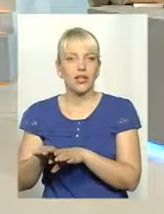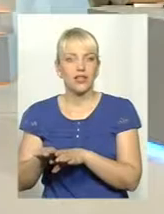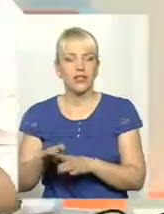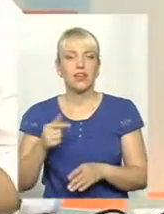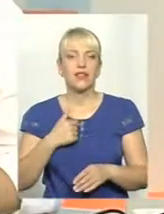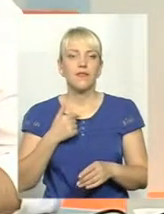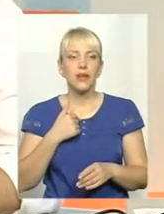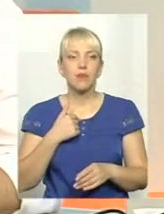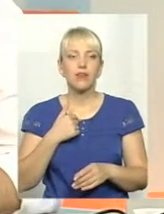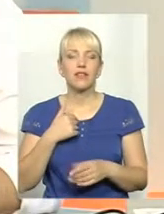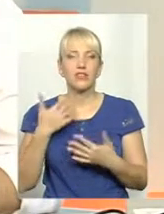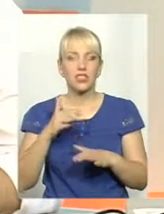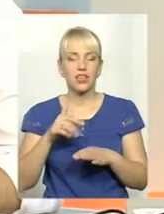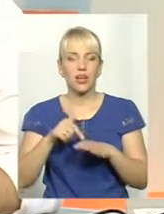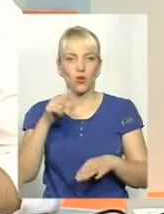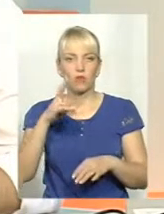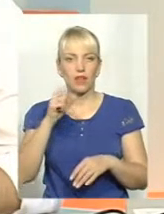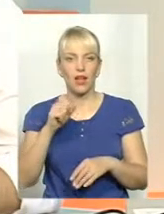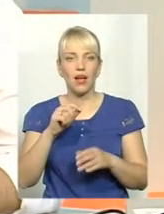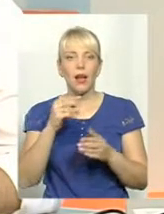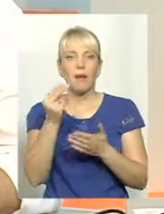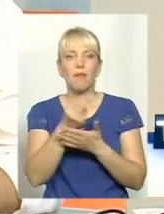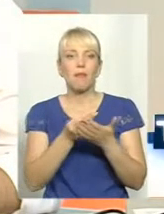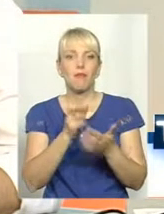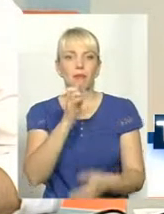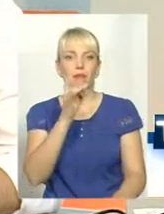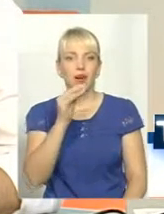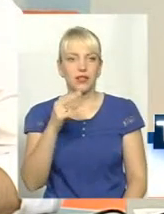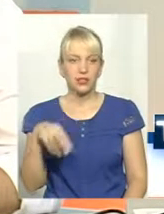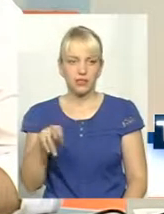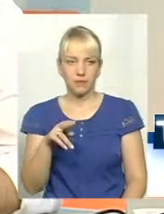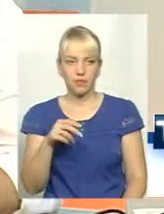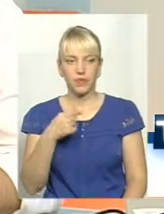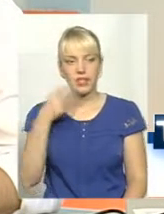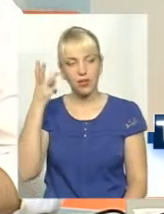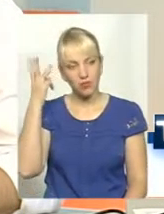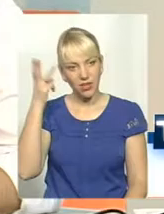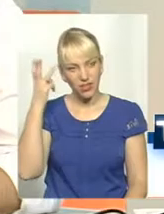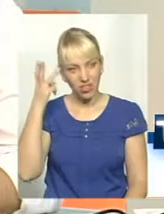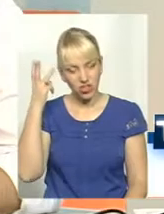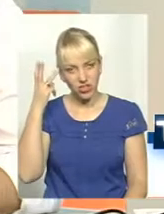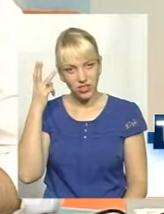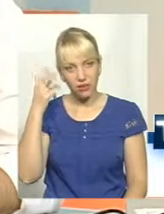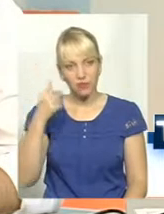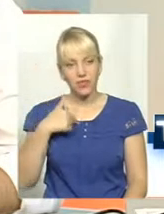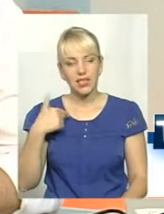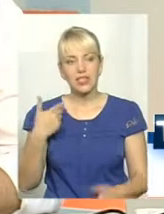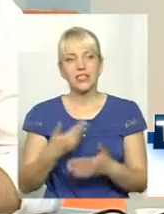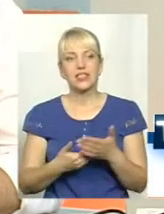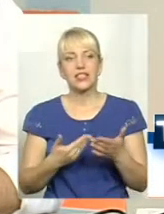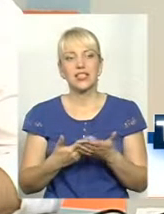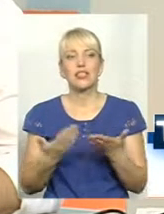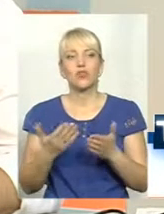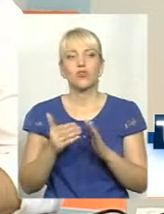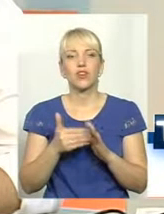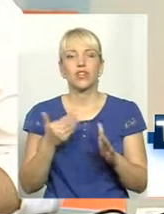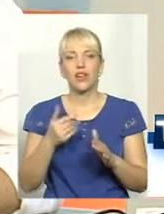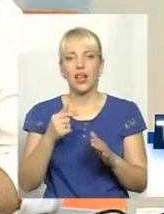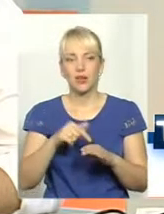маємо якийсь досвід візуальний, або практичний, або смаковий, в нас потім виникають певні асоціації,